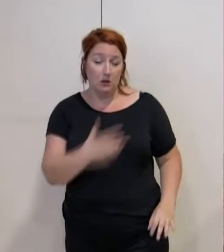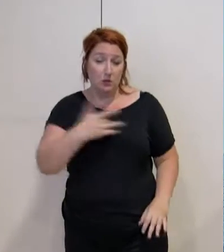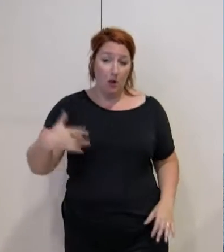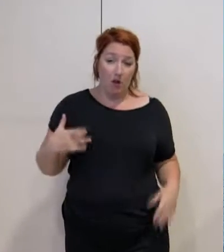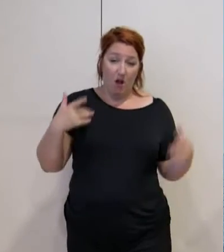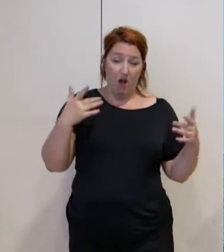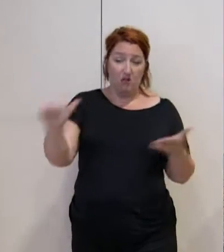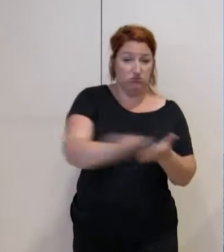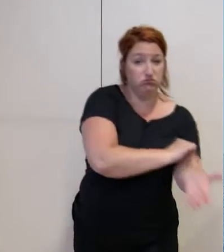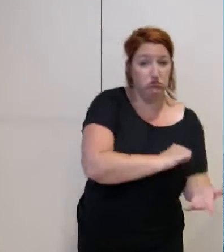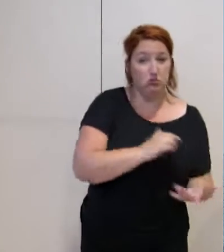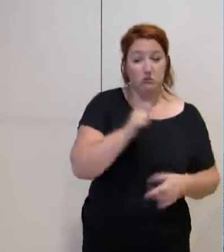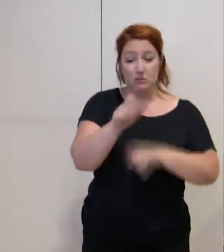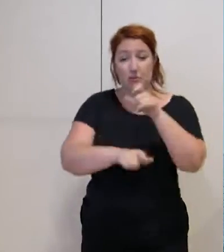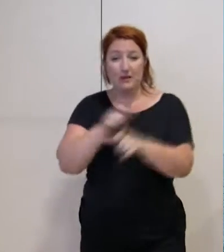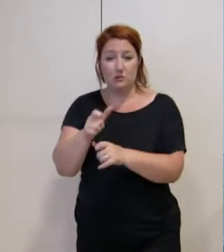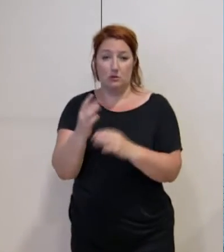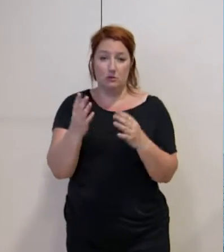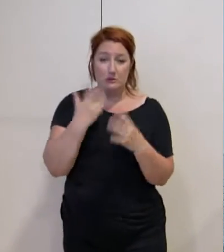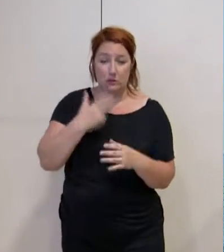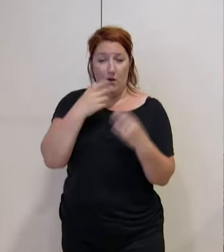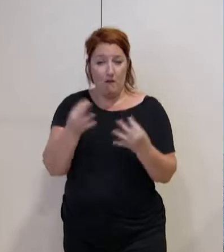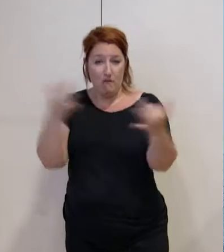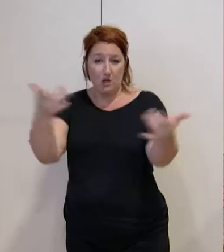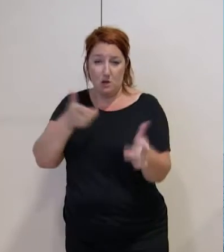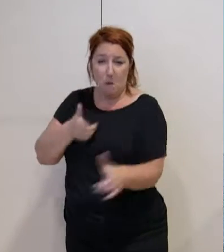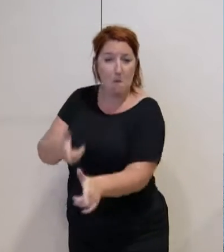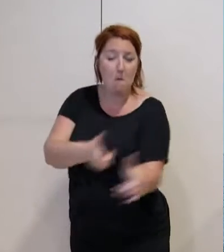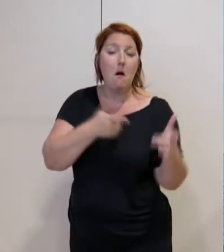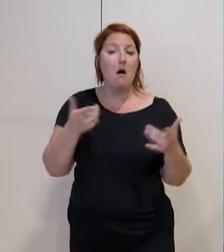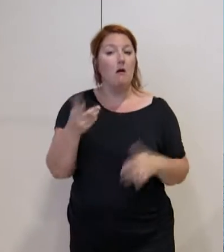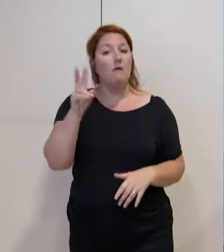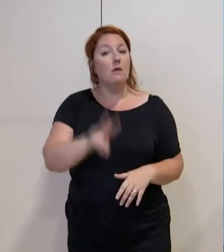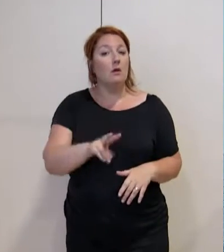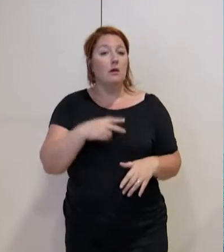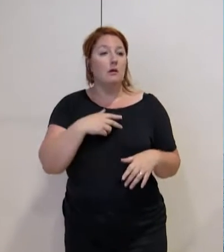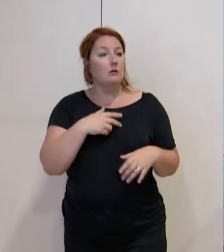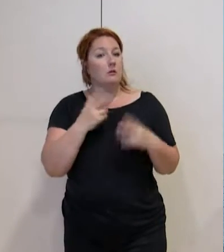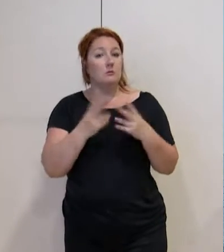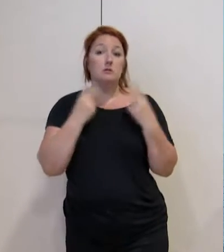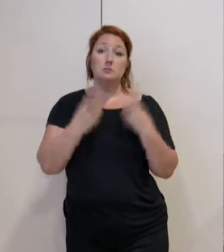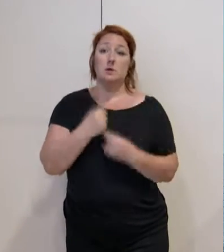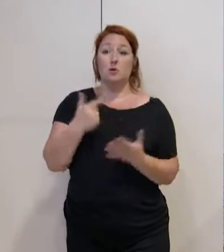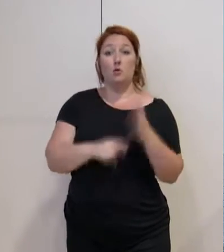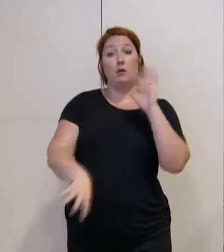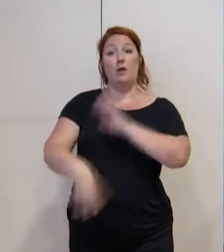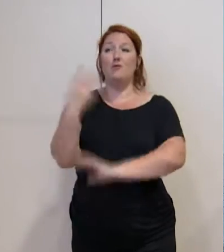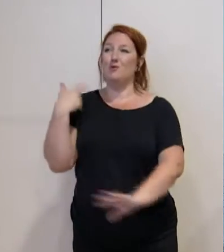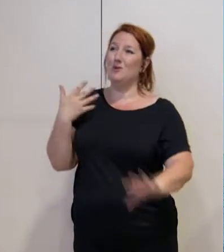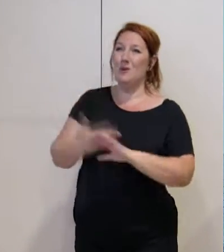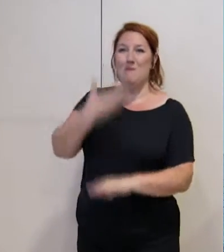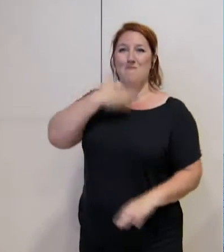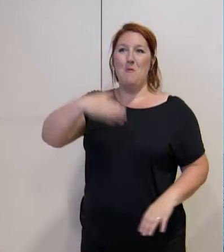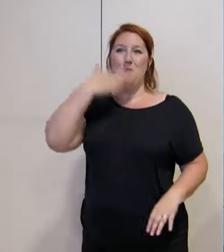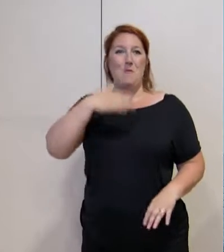nos concitoyens les plus fragiles, expliquer que jusqu'en 2014, on a fait beaucoup plus et beaucoup mieux que dans la plupart des grandes villes de France